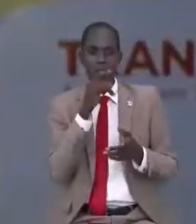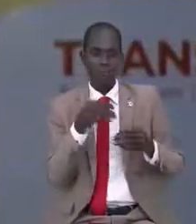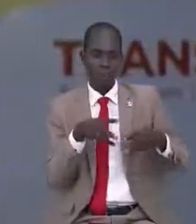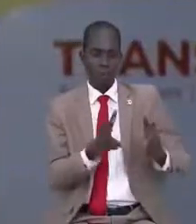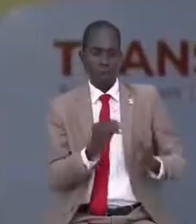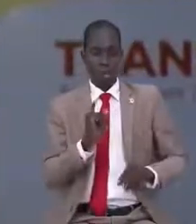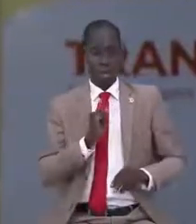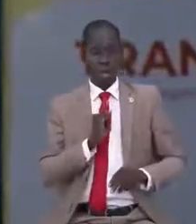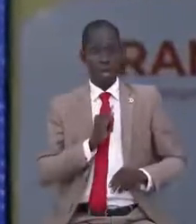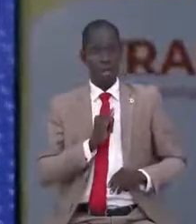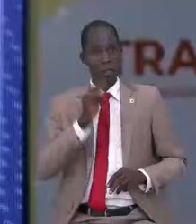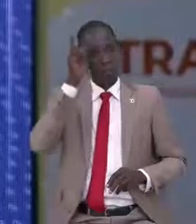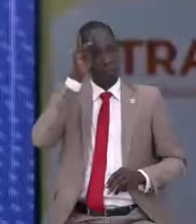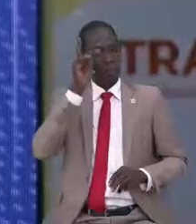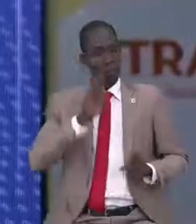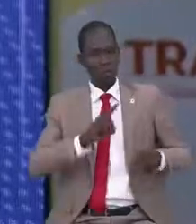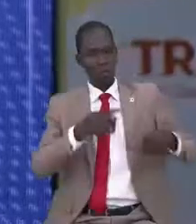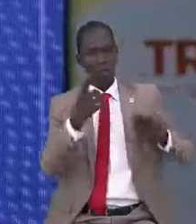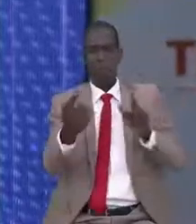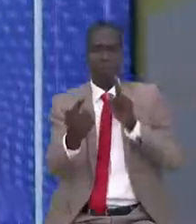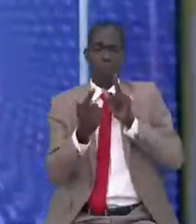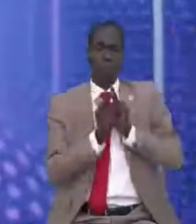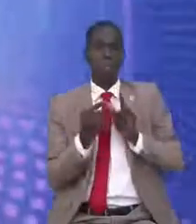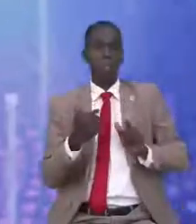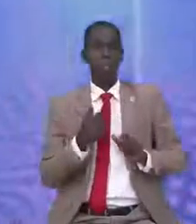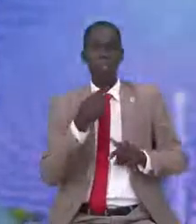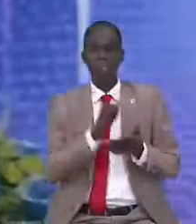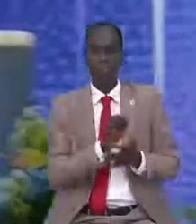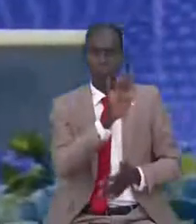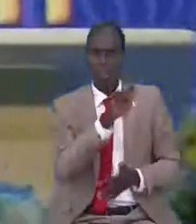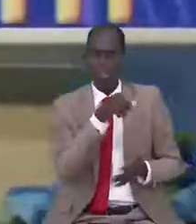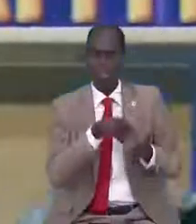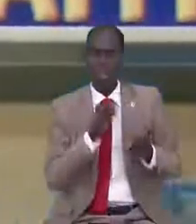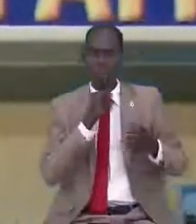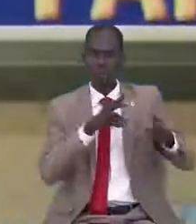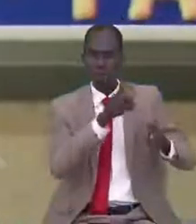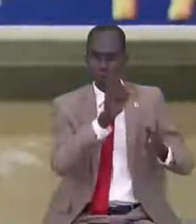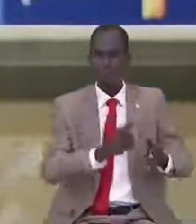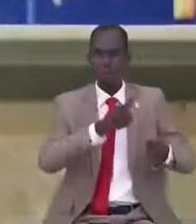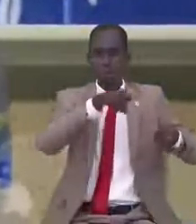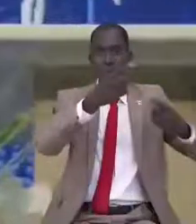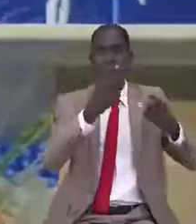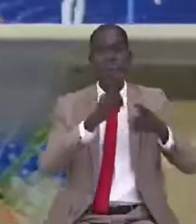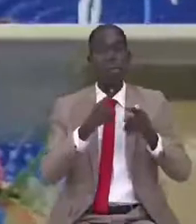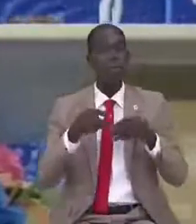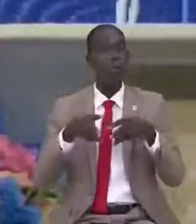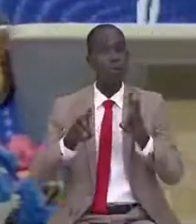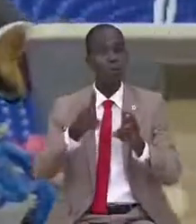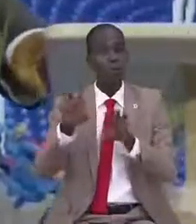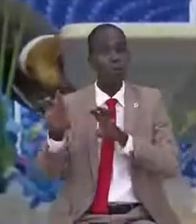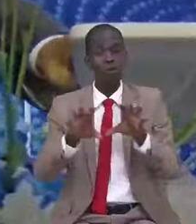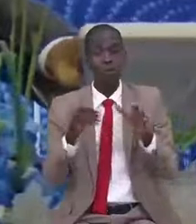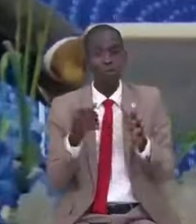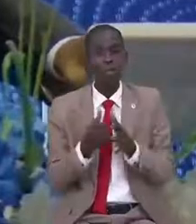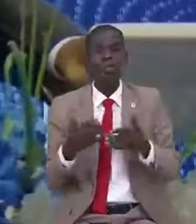que voici comment je dois faire. Je suis venu, tu es venu me dire que voici ce que tu dois faire. Mais la façon